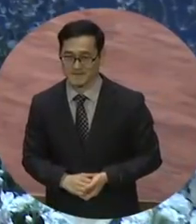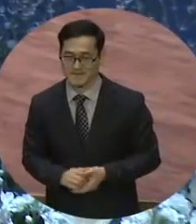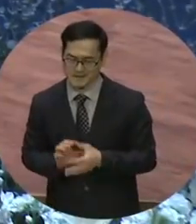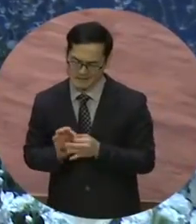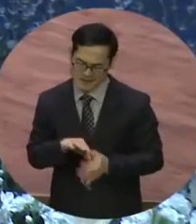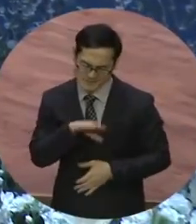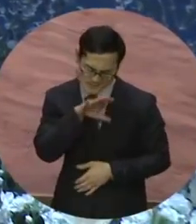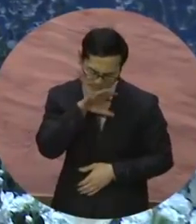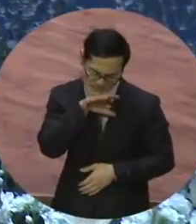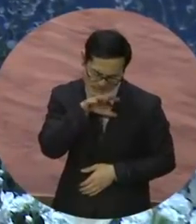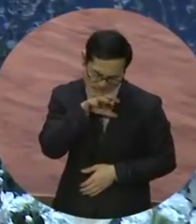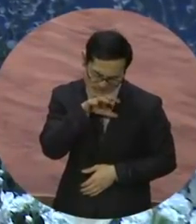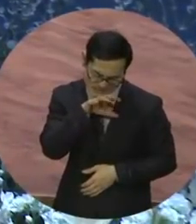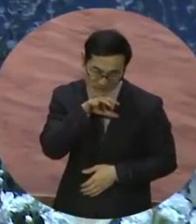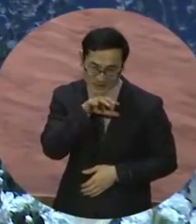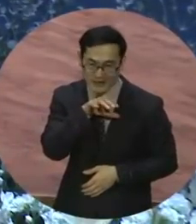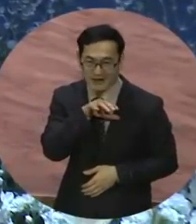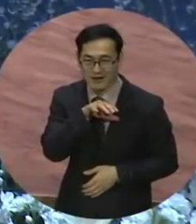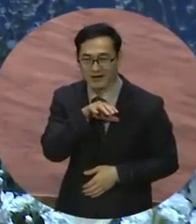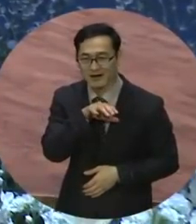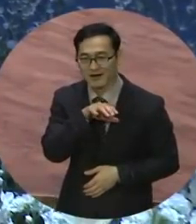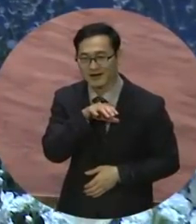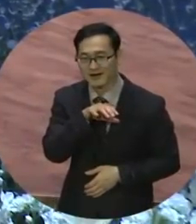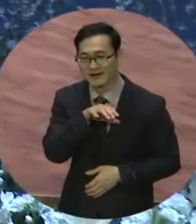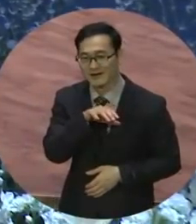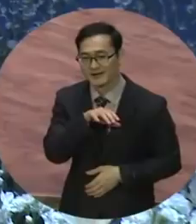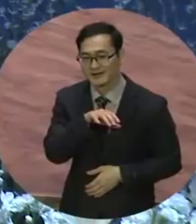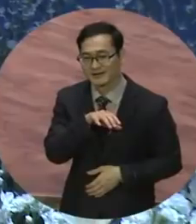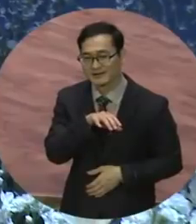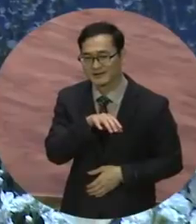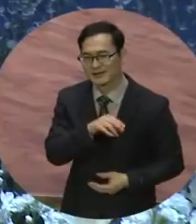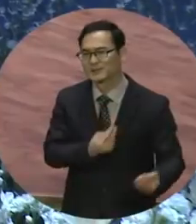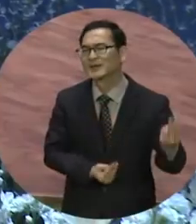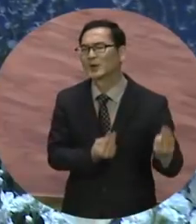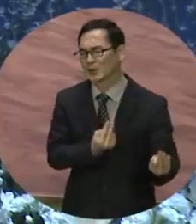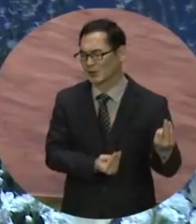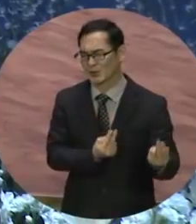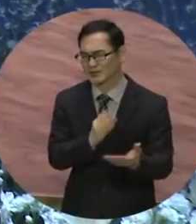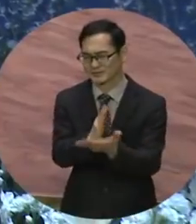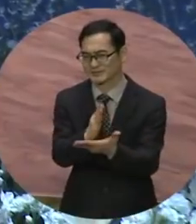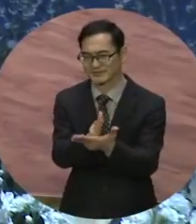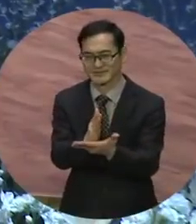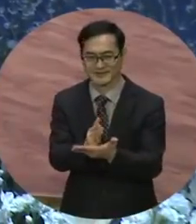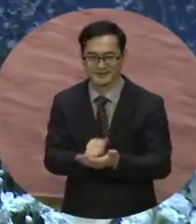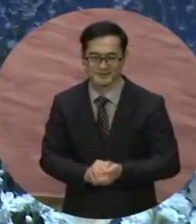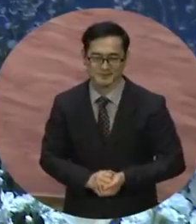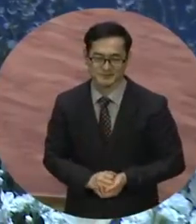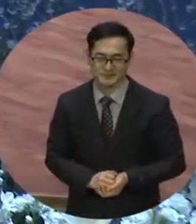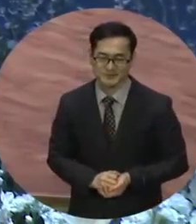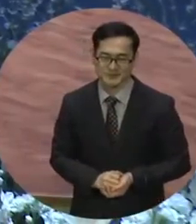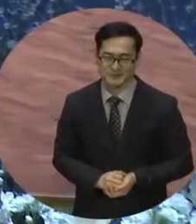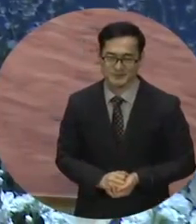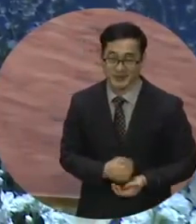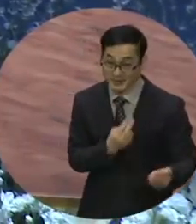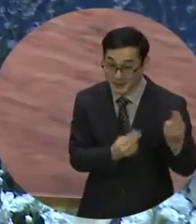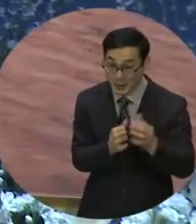계속 불평만만합니다. 부정적인 말만 합니다. 남과 비교하니까. 그러니까 이런 사람은 자기 일 안 해요.